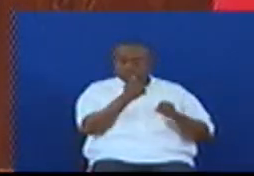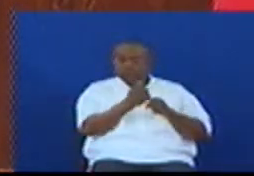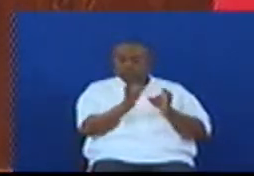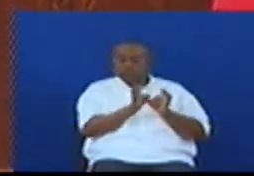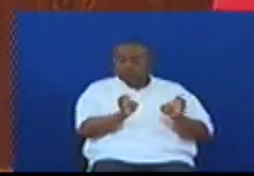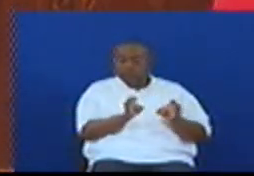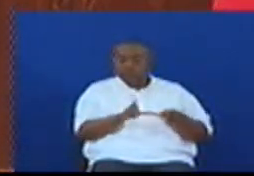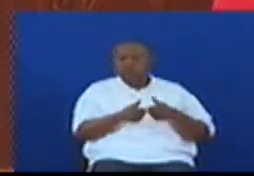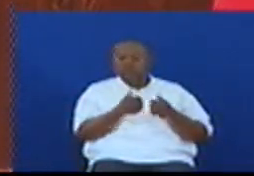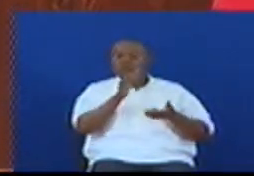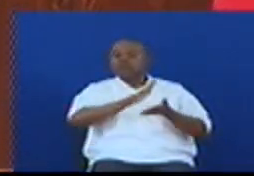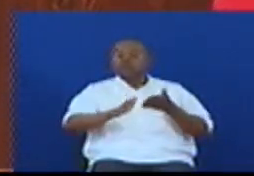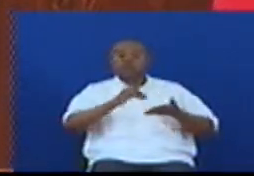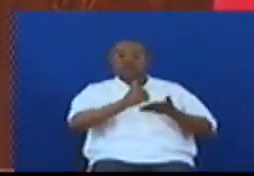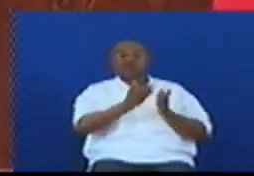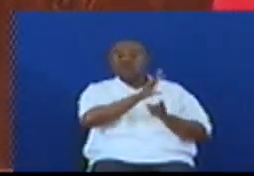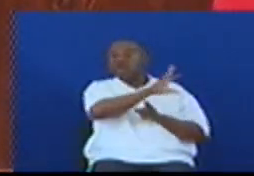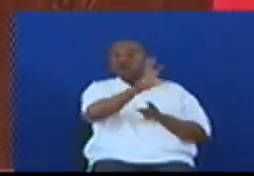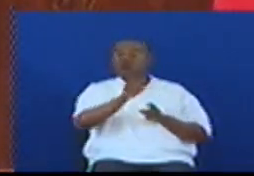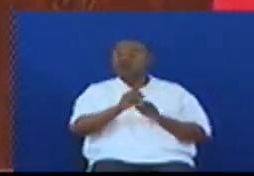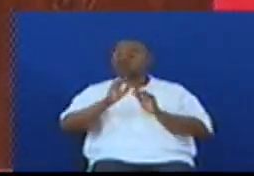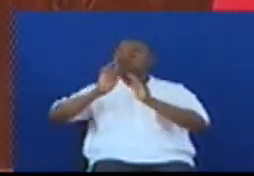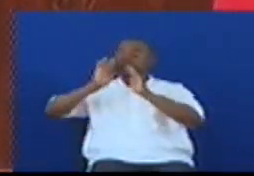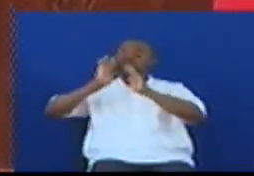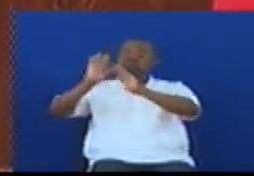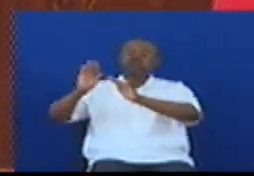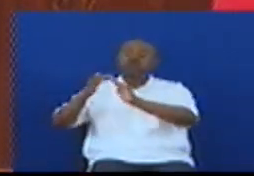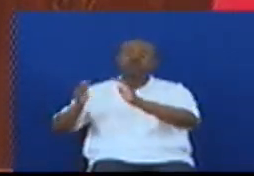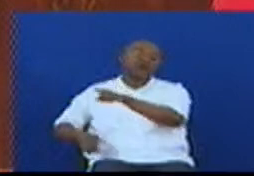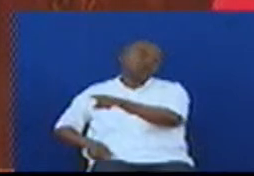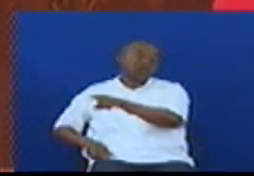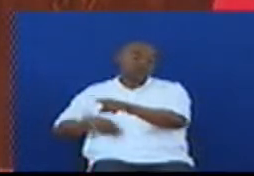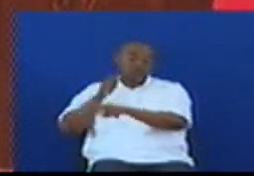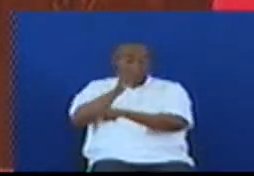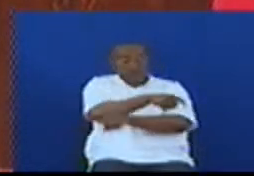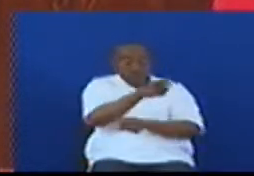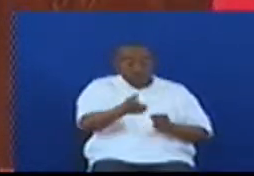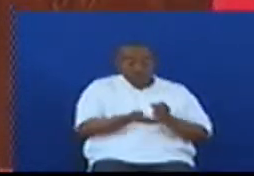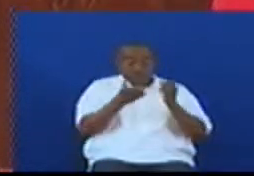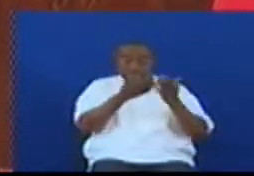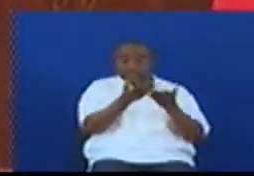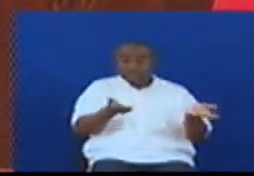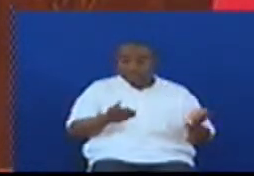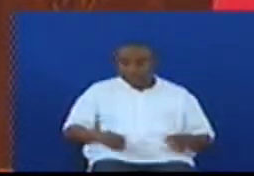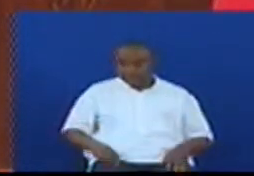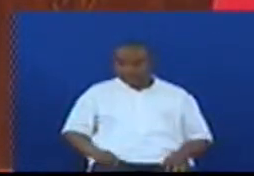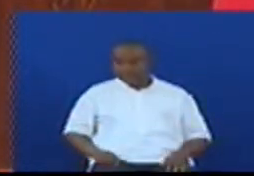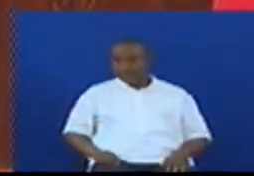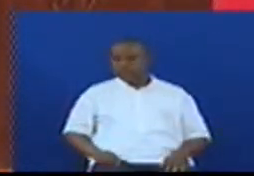ukaguzi wa ndani iko nyumbani, hana mtu wa kumsaidia. Lakini pia